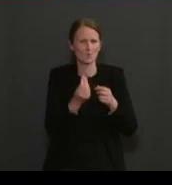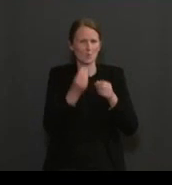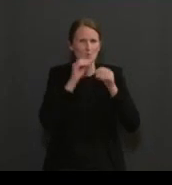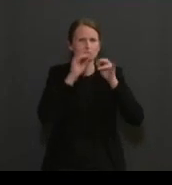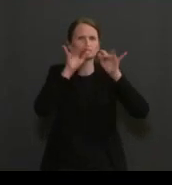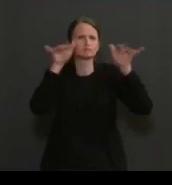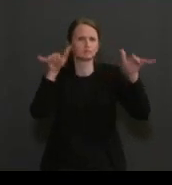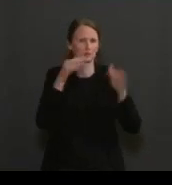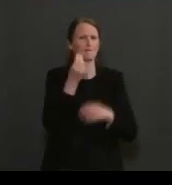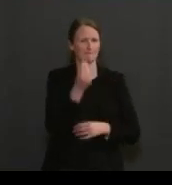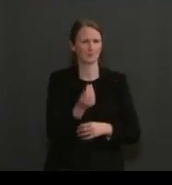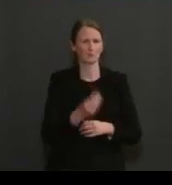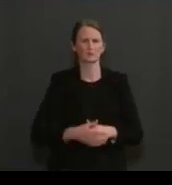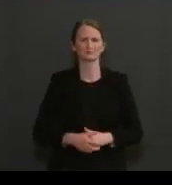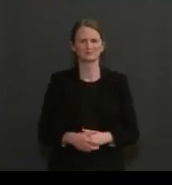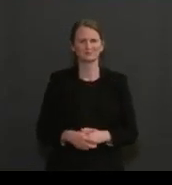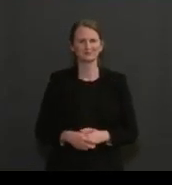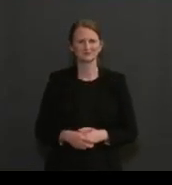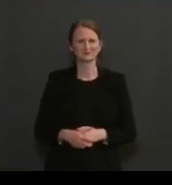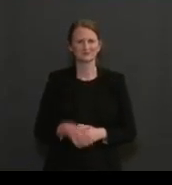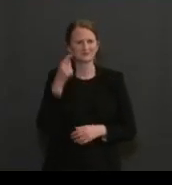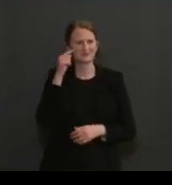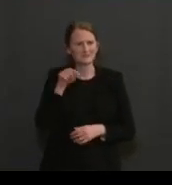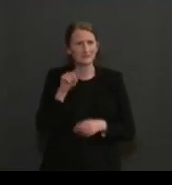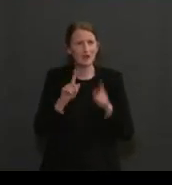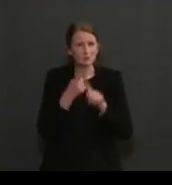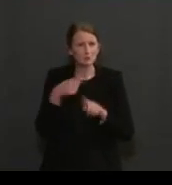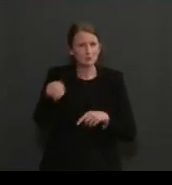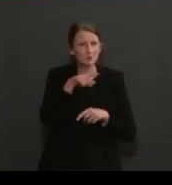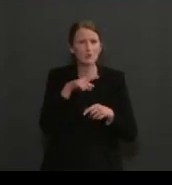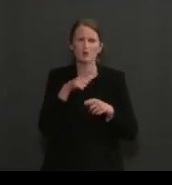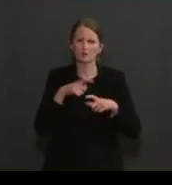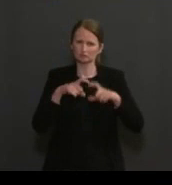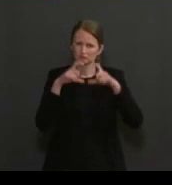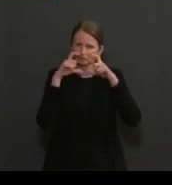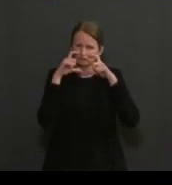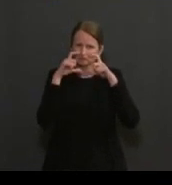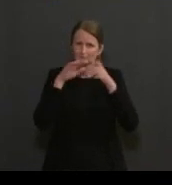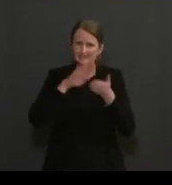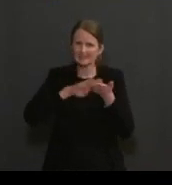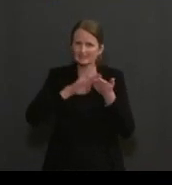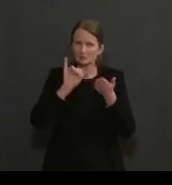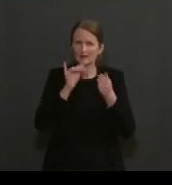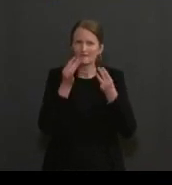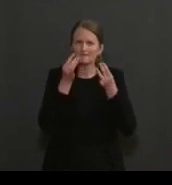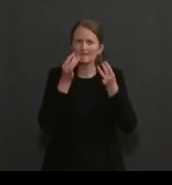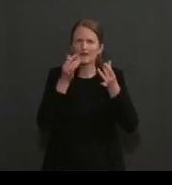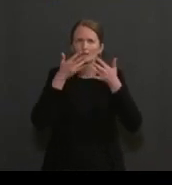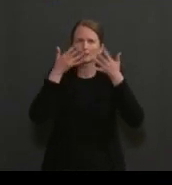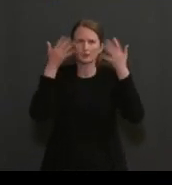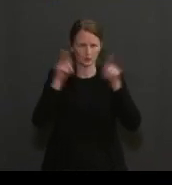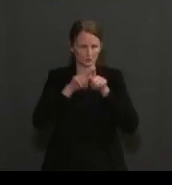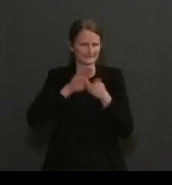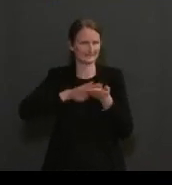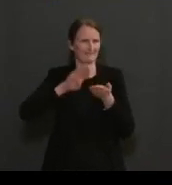formation des microgouttelettes elles-mêmes. C'est d'ailleurs une des raisons pour lesquelles les enfants, dès qu'ils sont capables de porter